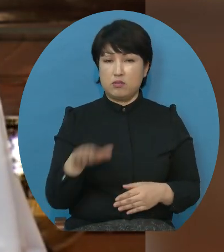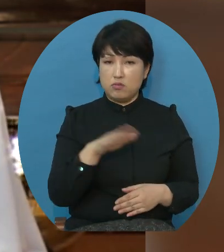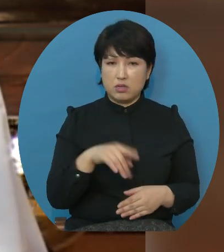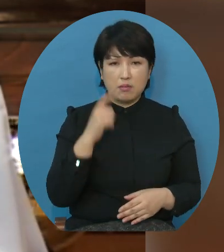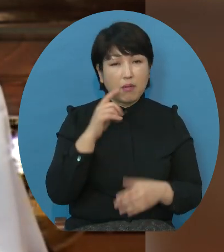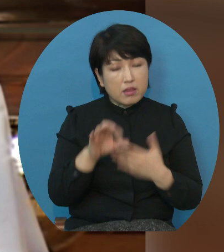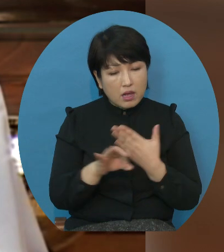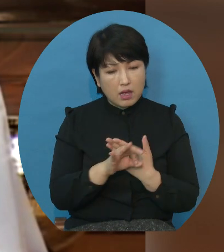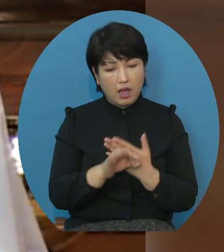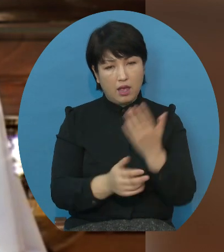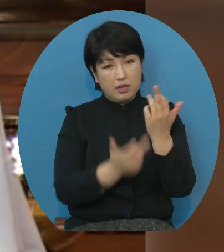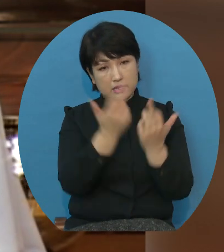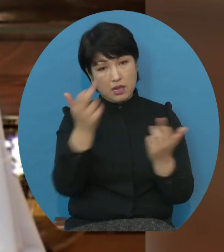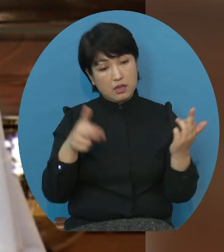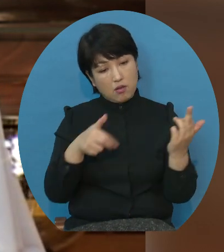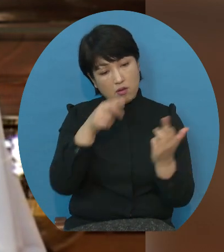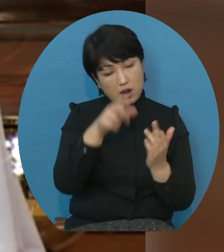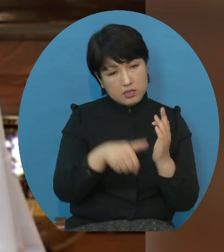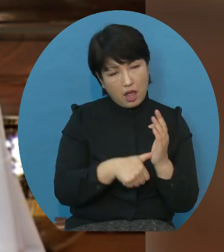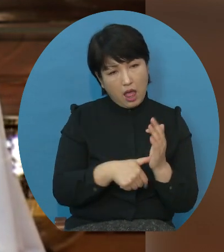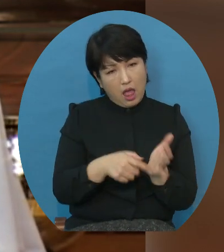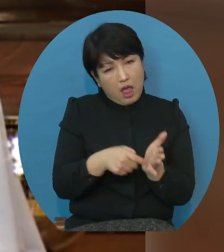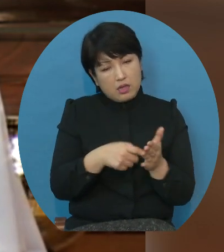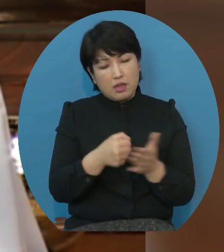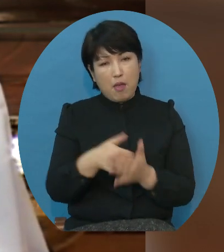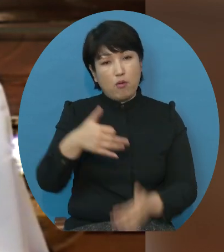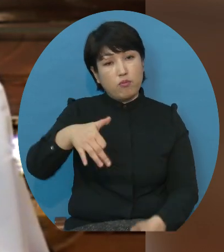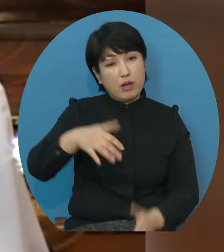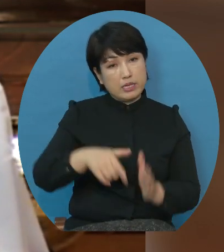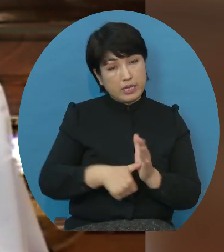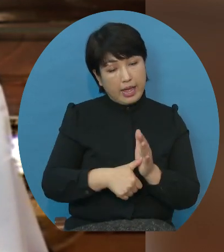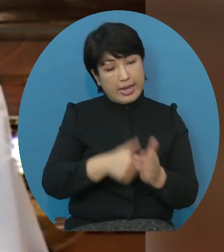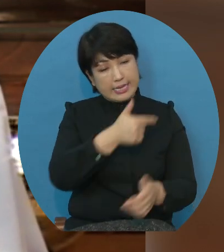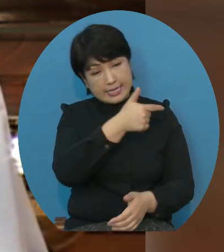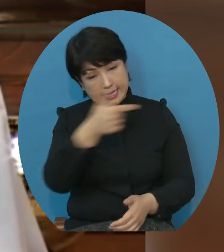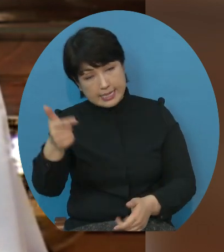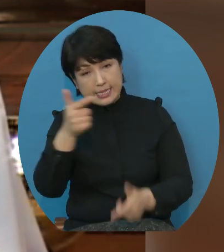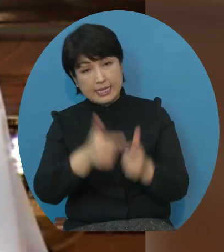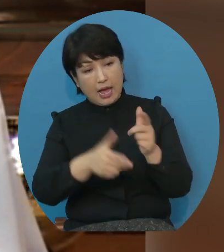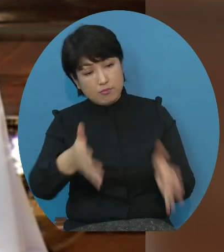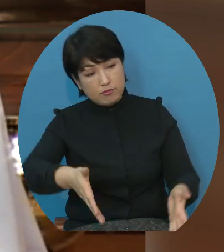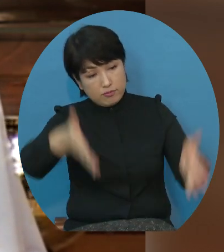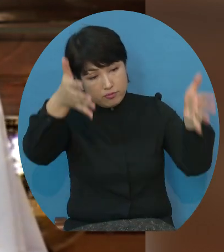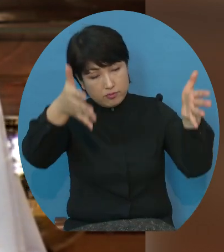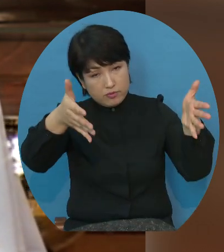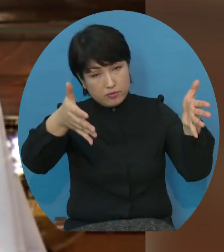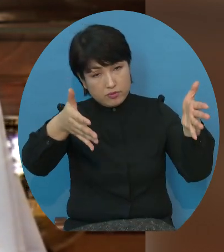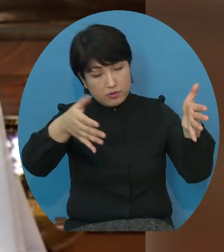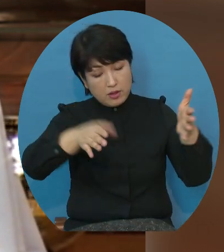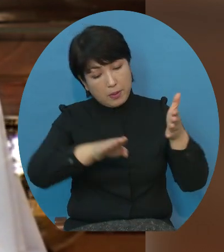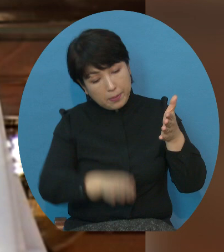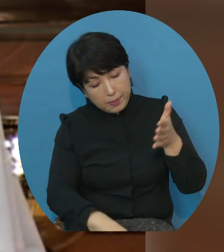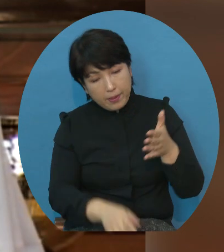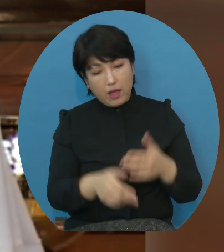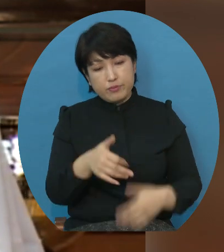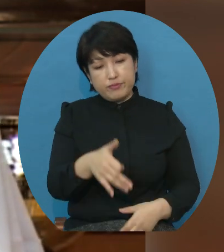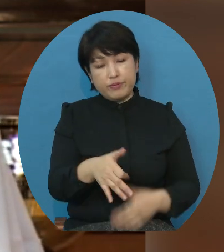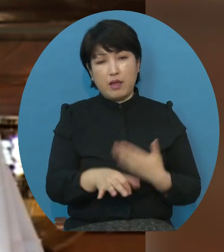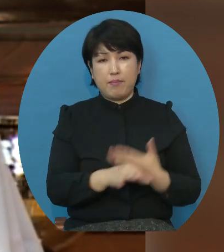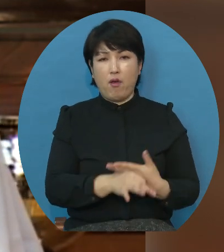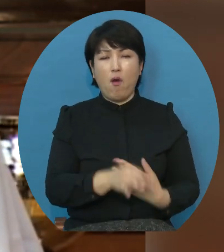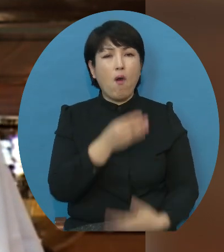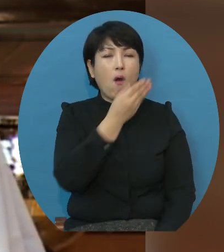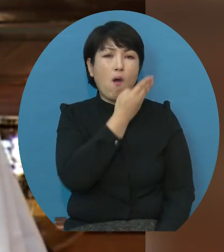우리가 만약에 사내가 써 점을 놀 때도 큰 나무 밑에 다간 오면 어때요 거름이 됩니다 그런데